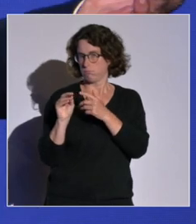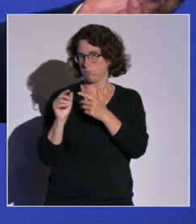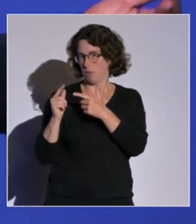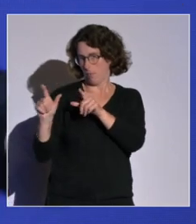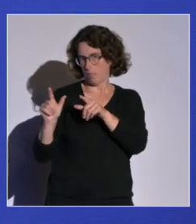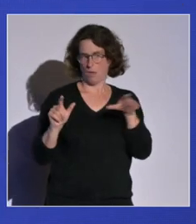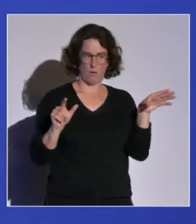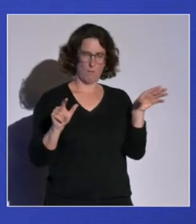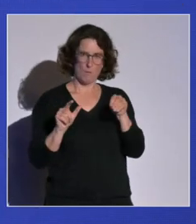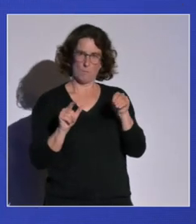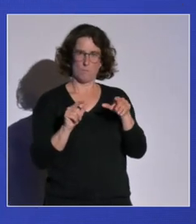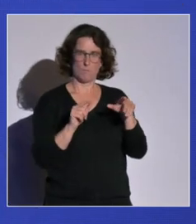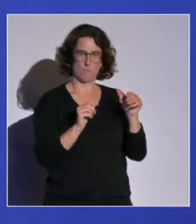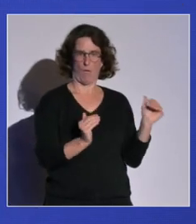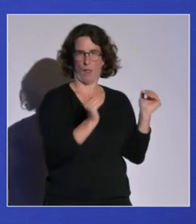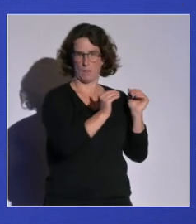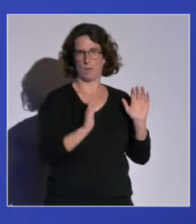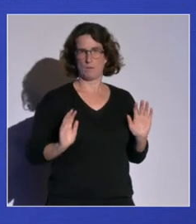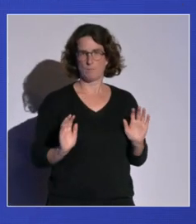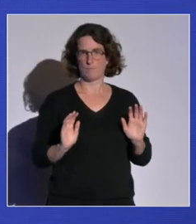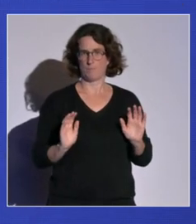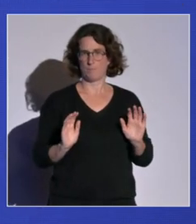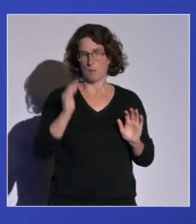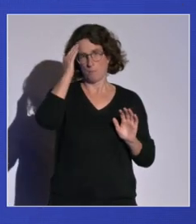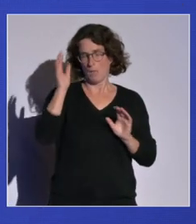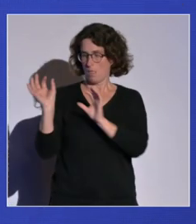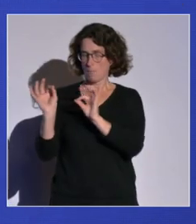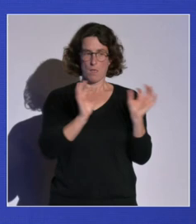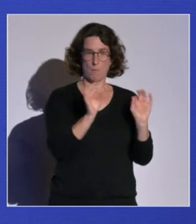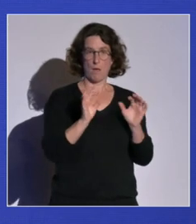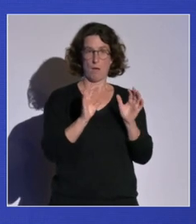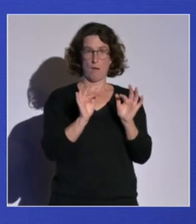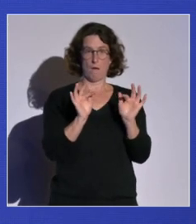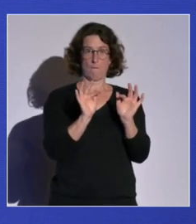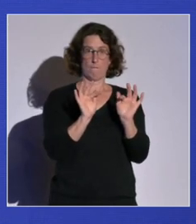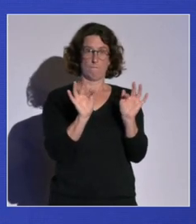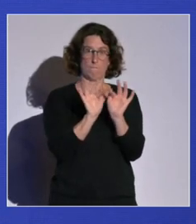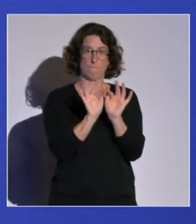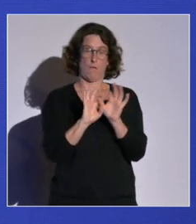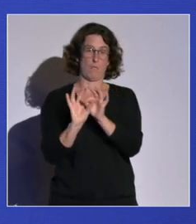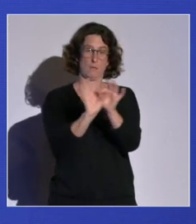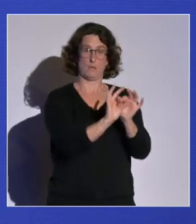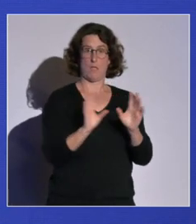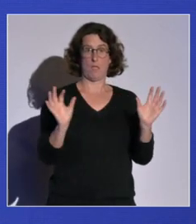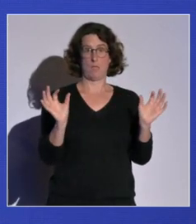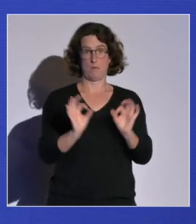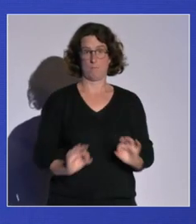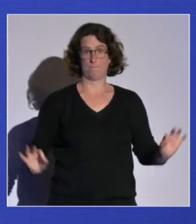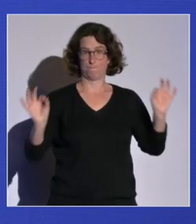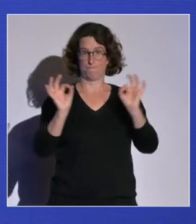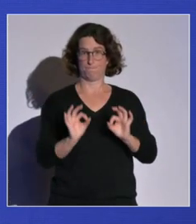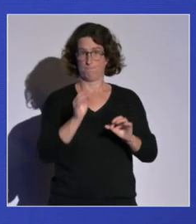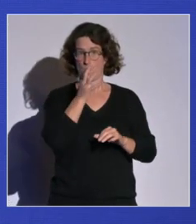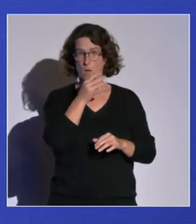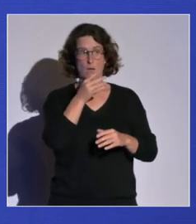vous ne pouvez pas avoir de fraternité. C'est pourquoi nous sommes, allez, la clé de voûte dans cette famille